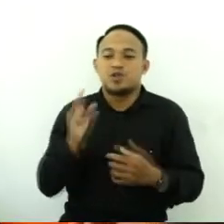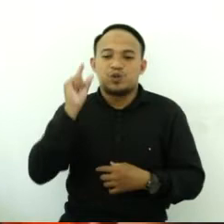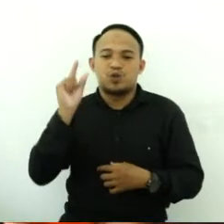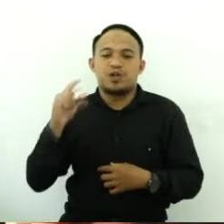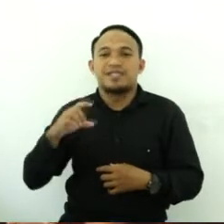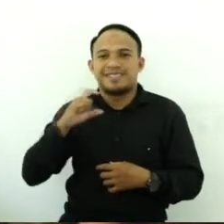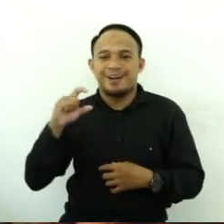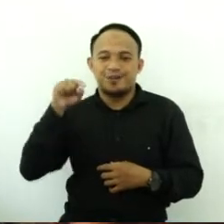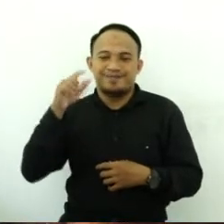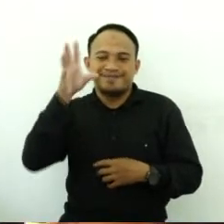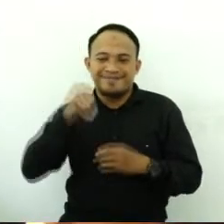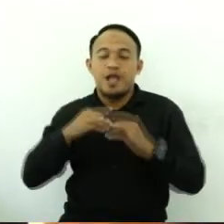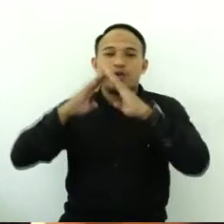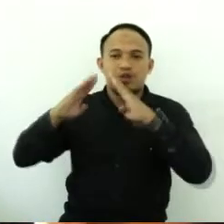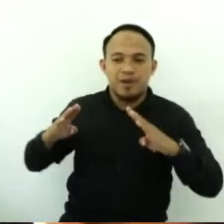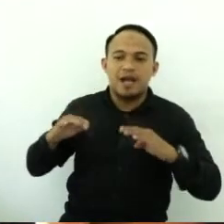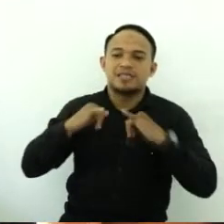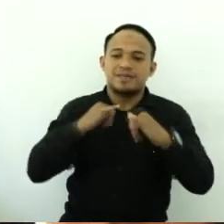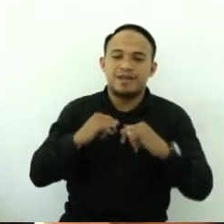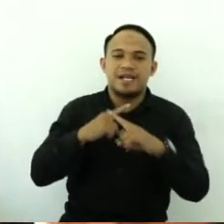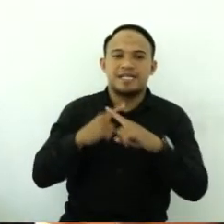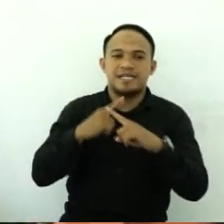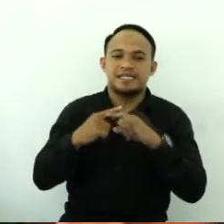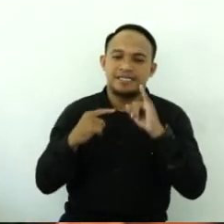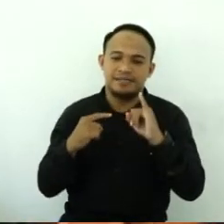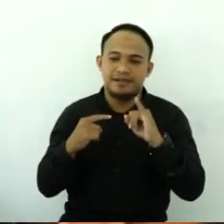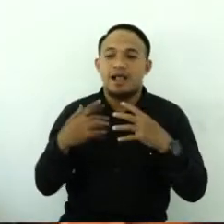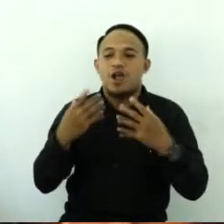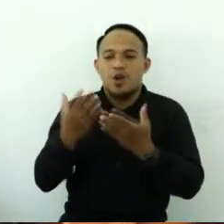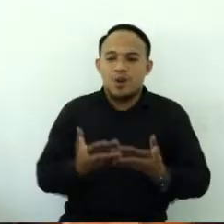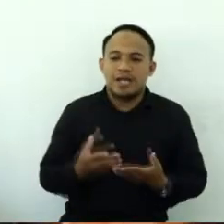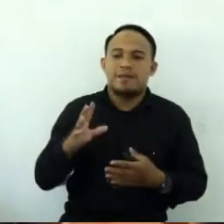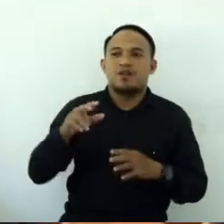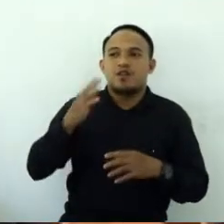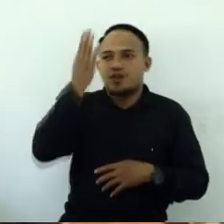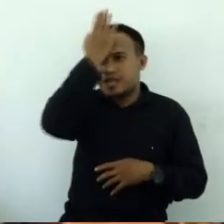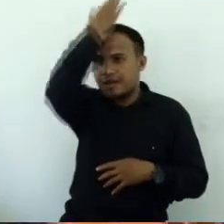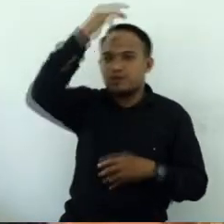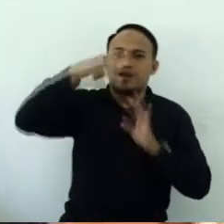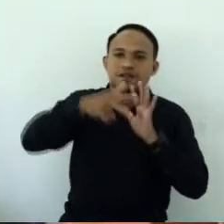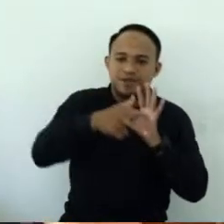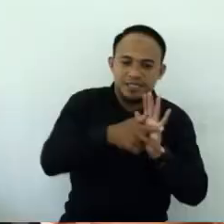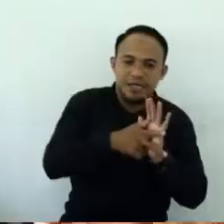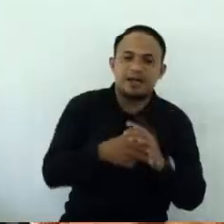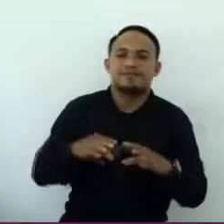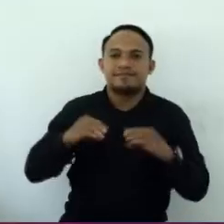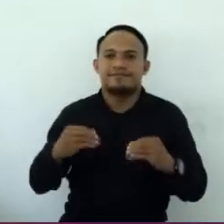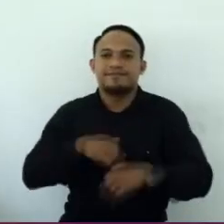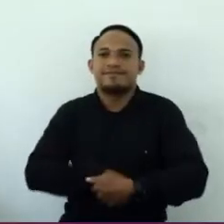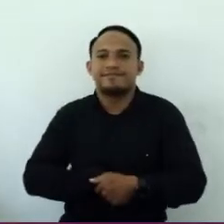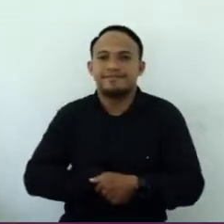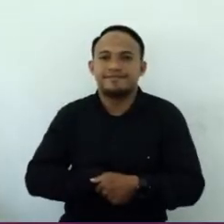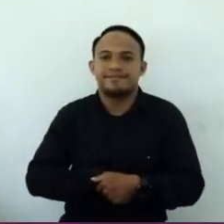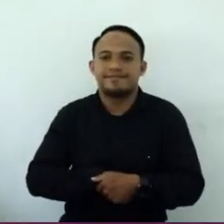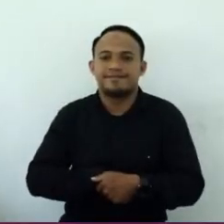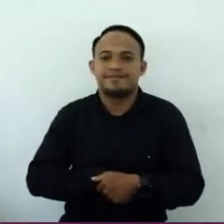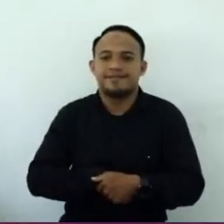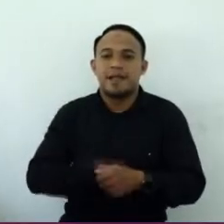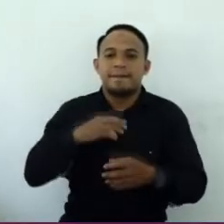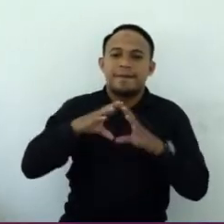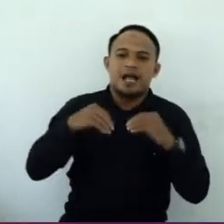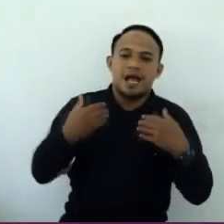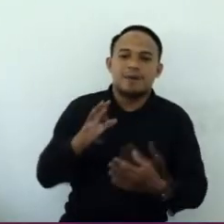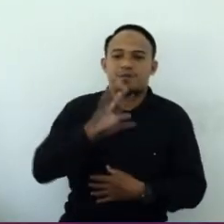oleh Gorontalo dan Sulteng belum tentu Sugeng terbentuk oleh membicarakan saja besar Penis